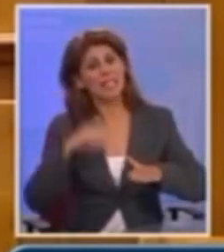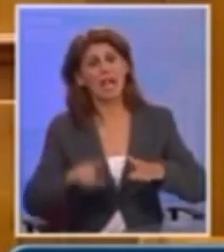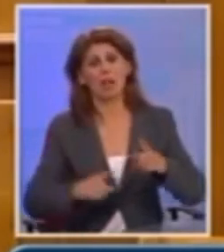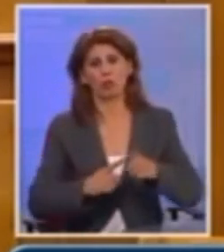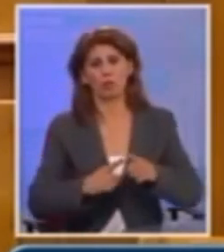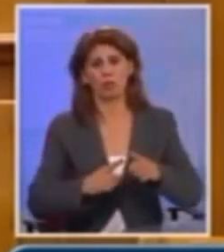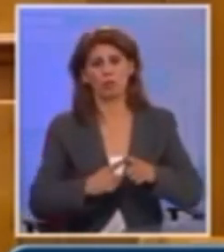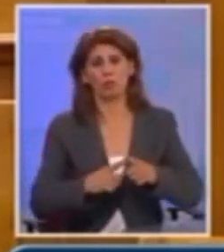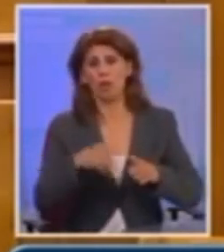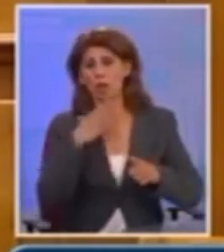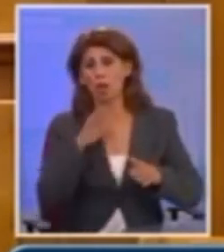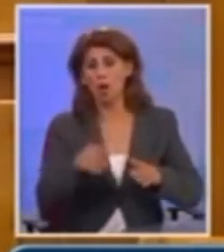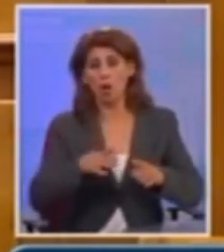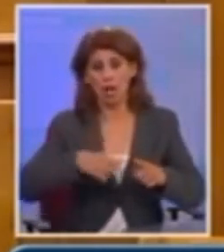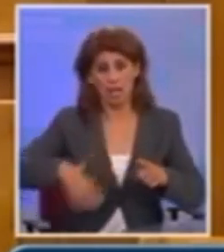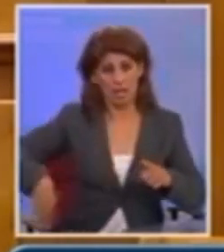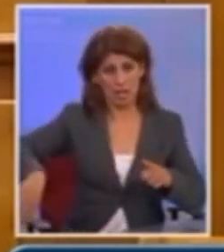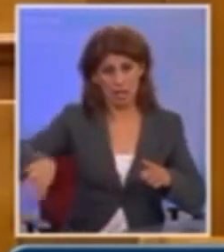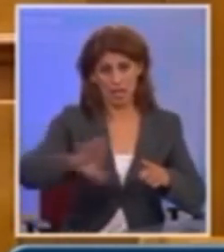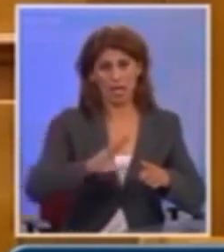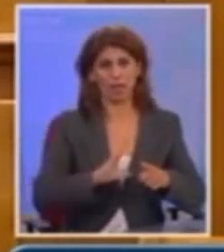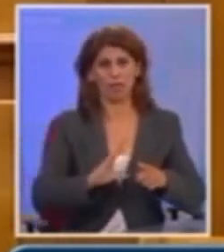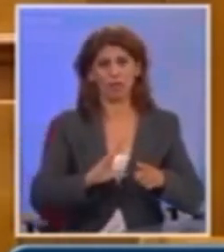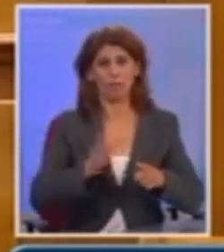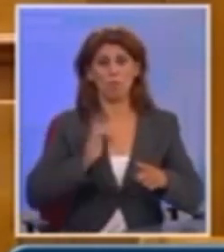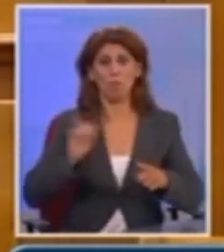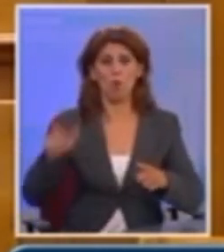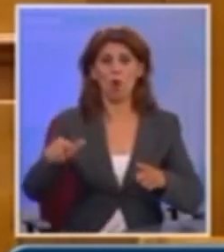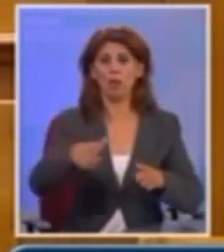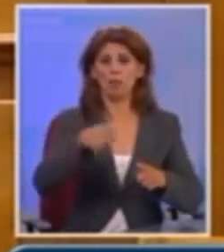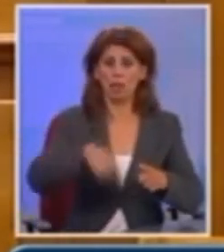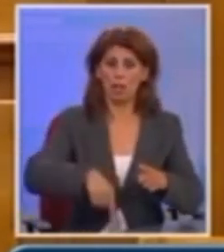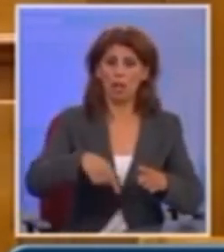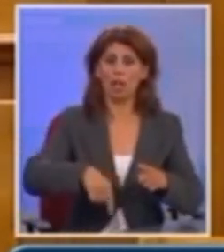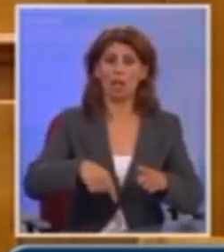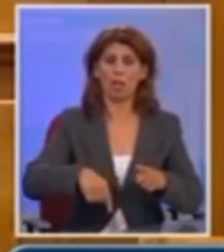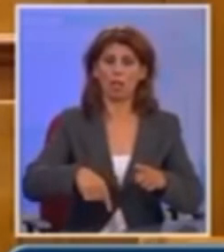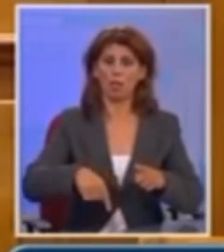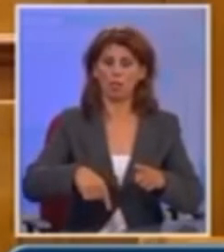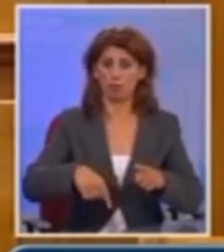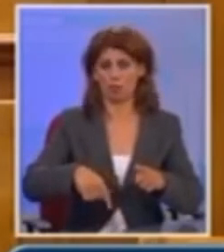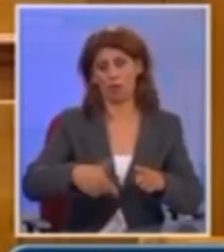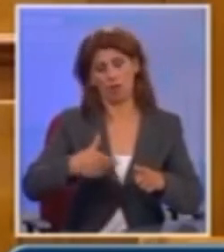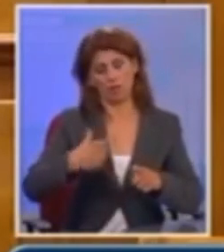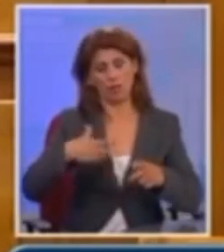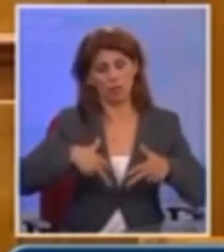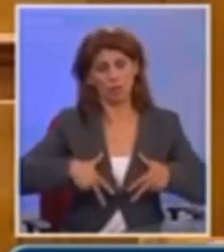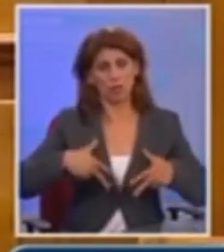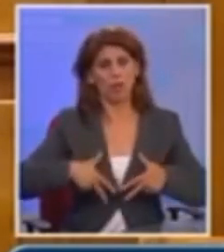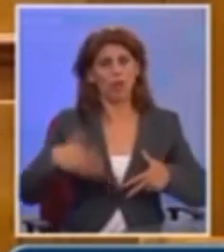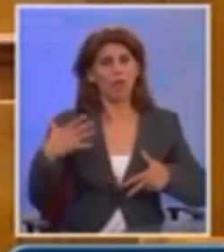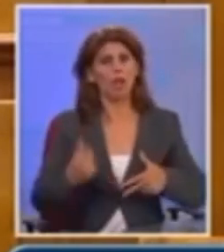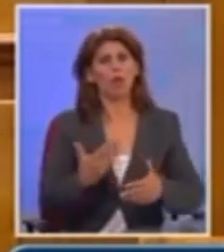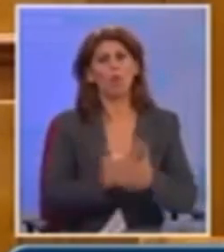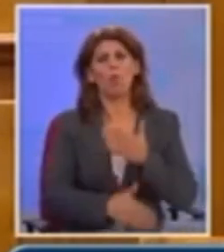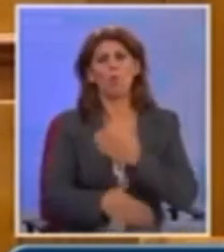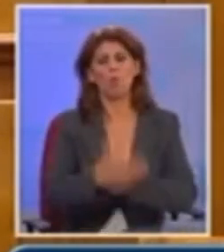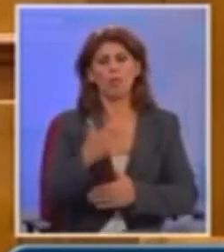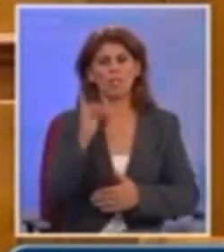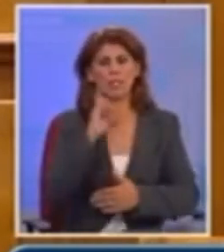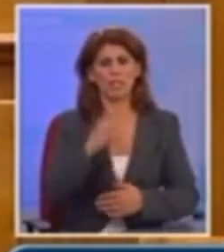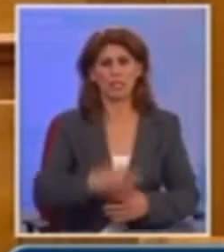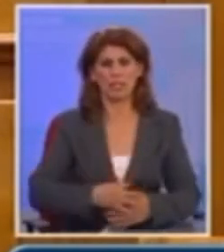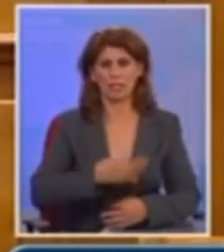τύπου, διότι ο λαός μας, οι πολίτες αυτού εδώ του τόπου, έχουν κουραστεί, κυρίες